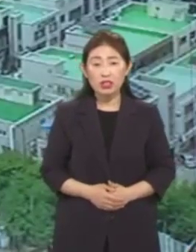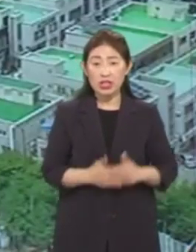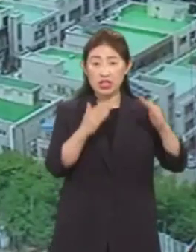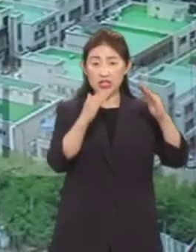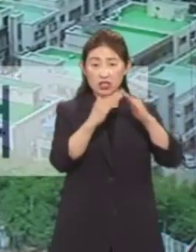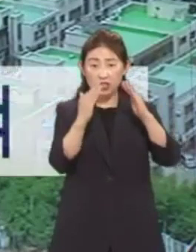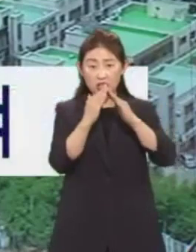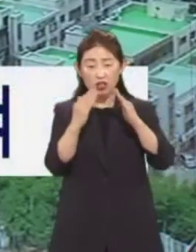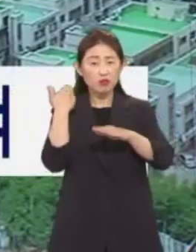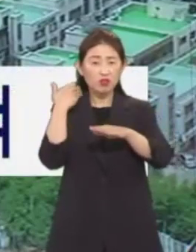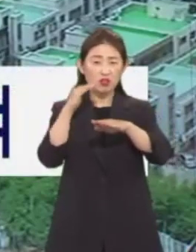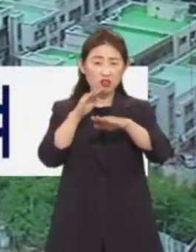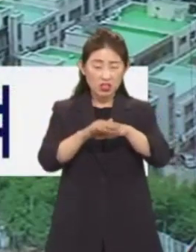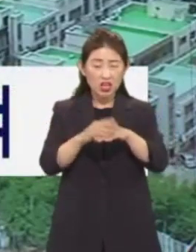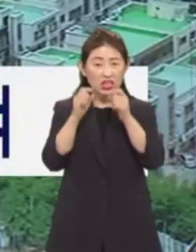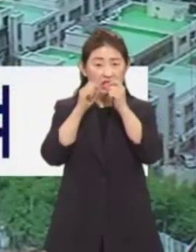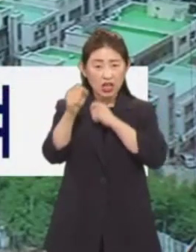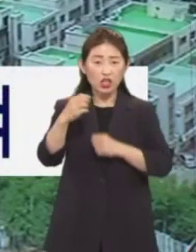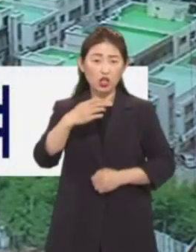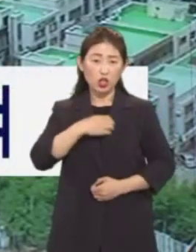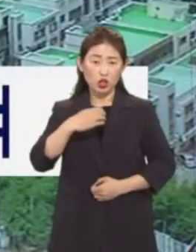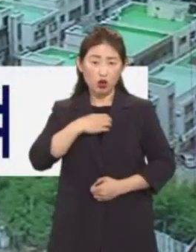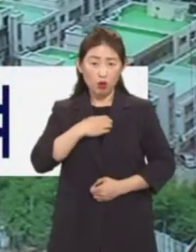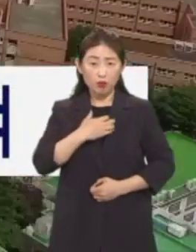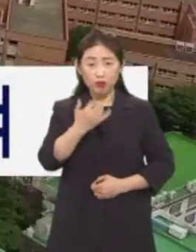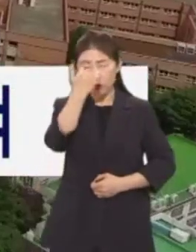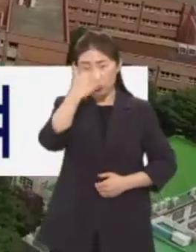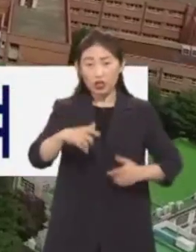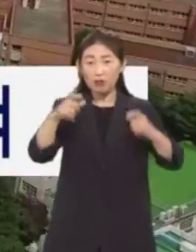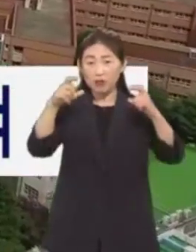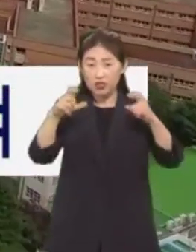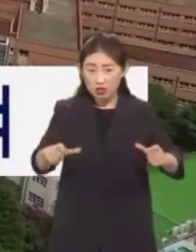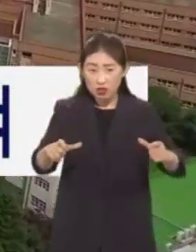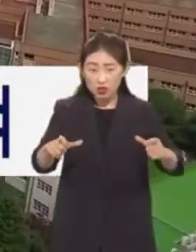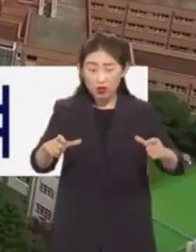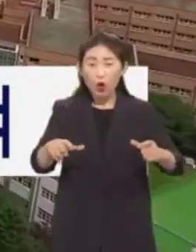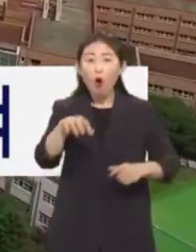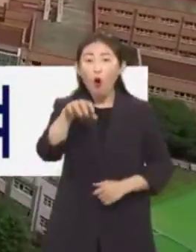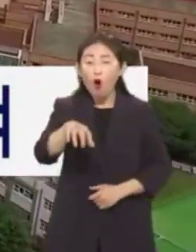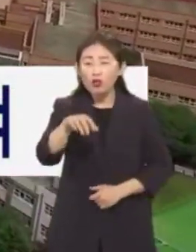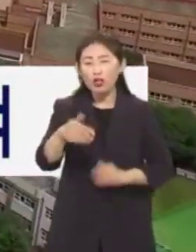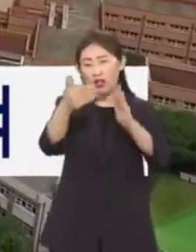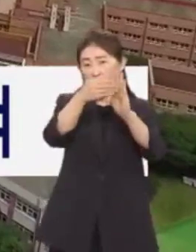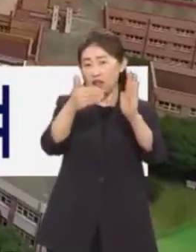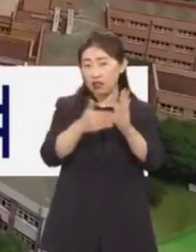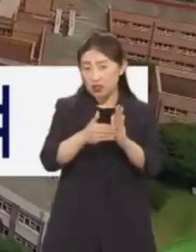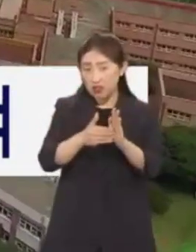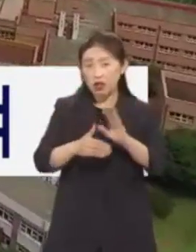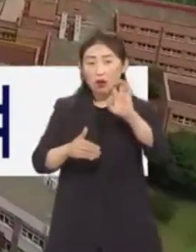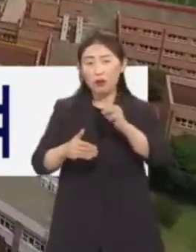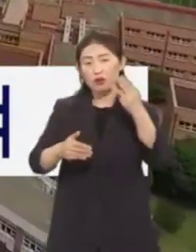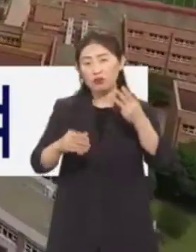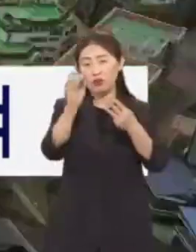연립과 다세대 주택의 깡통전세 위험 지역으로 충남에서는 대기업 생산시설이 밀집한